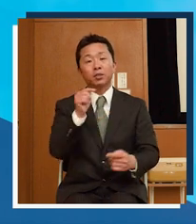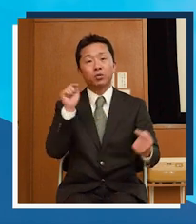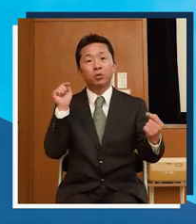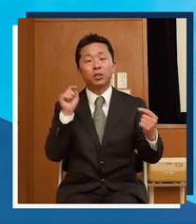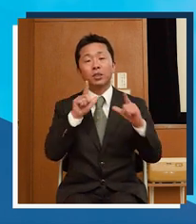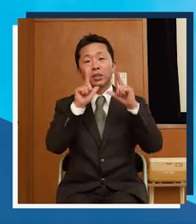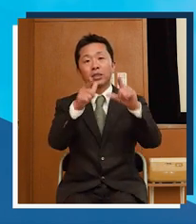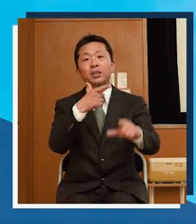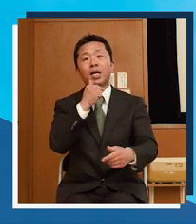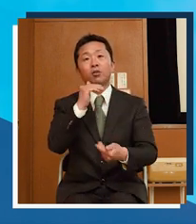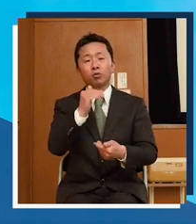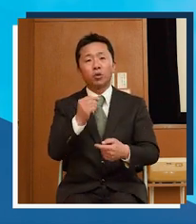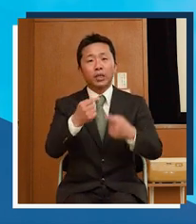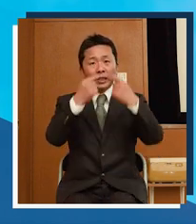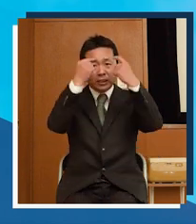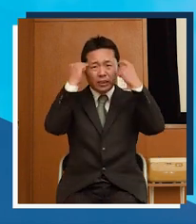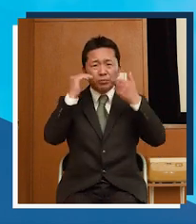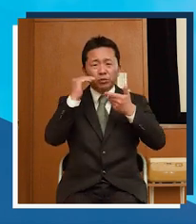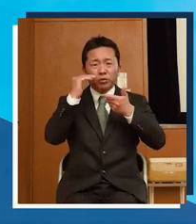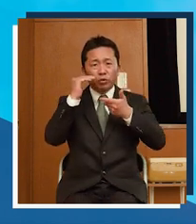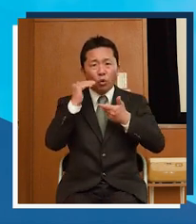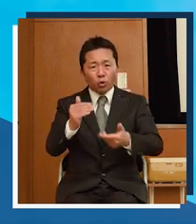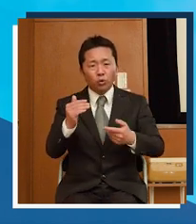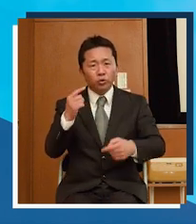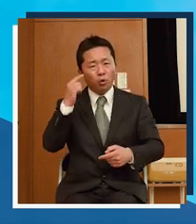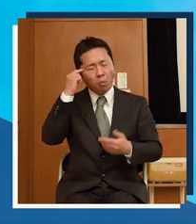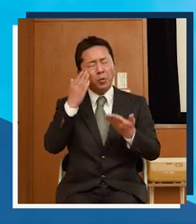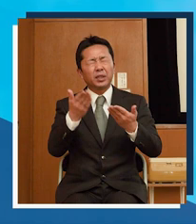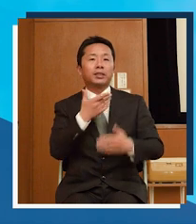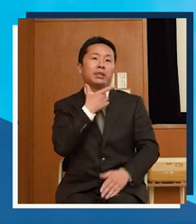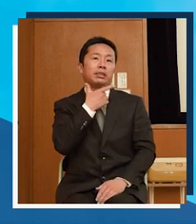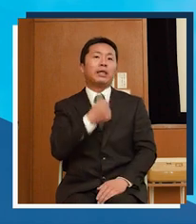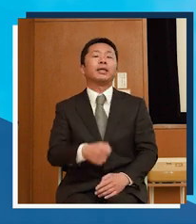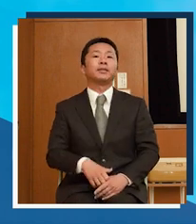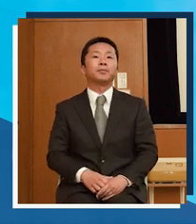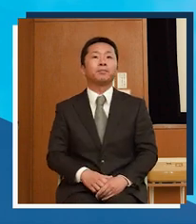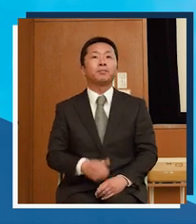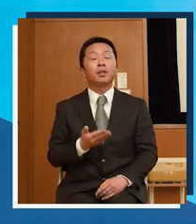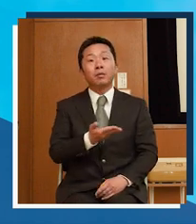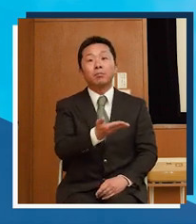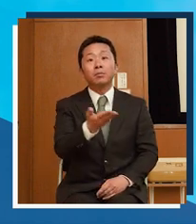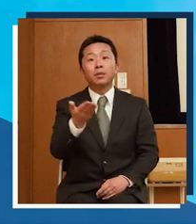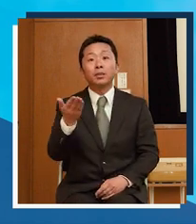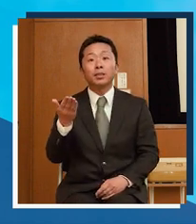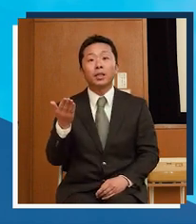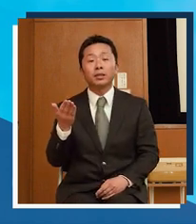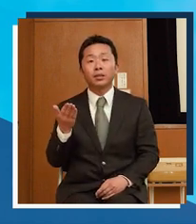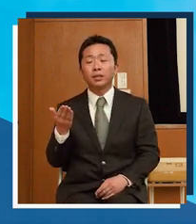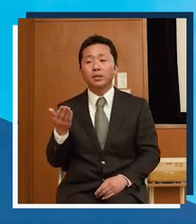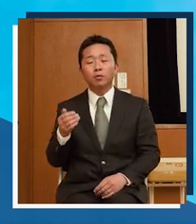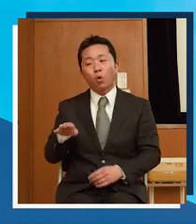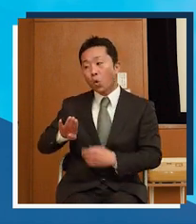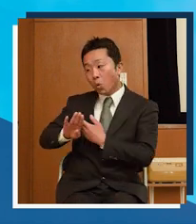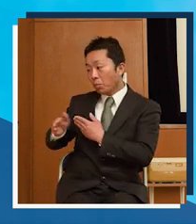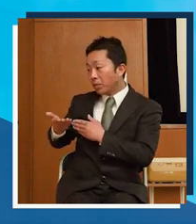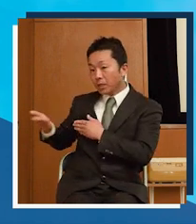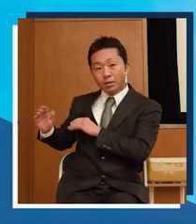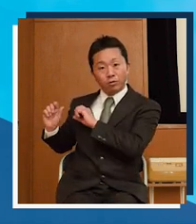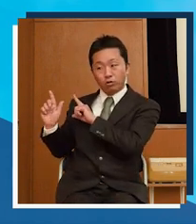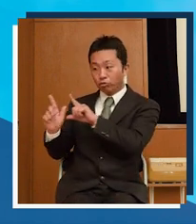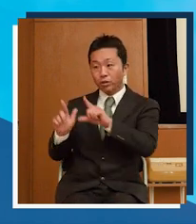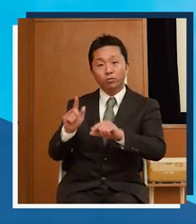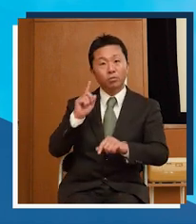がやっぱり自分ごとして捉えてもらうっていうのが1番何よりも大切だなって皆さんが本当にずっとおっしゃってると思うんですけど思うこと